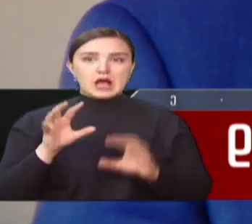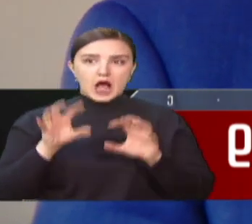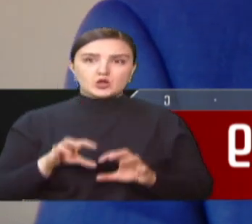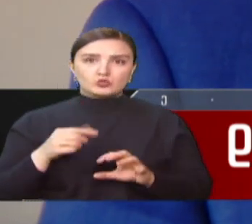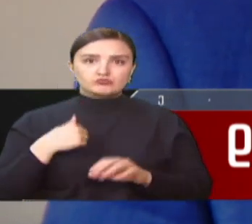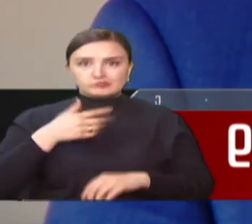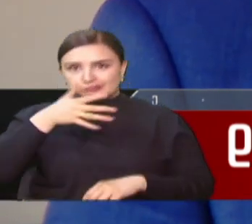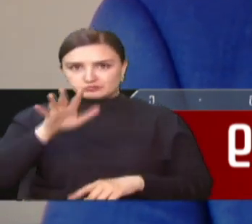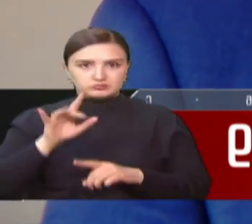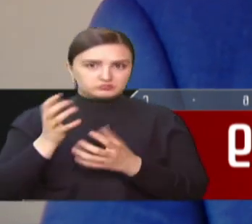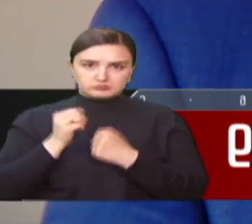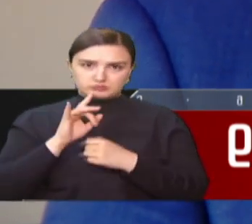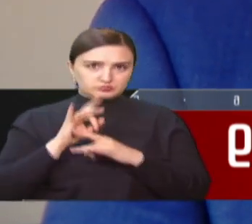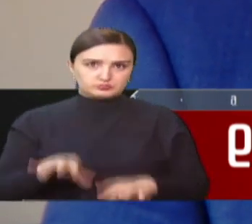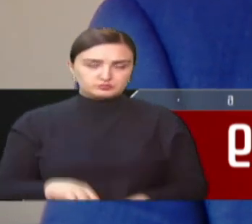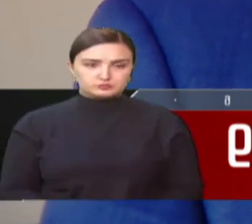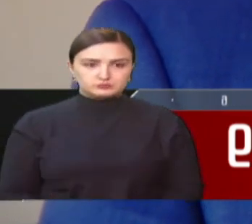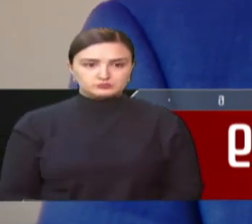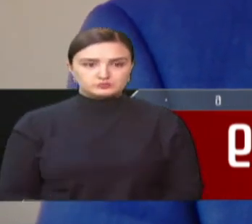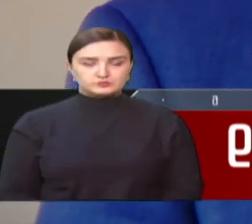ამ საკითხთან დაკავშირებით. ამიტომ